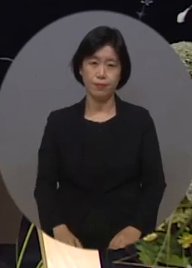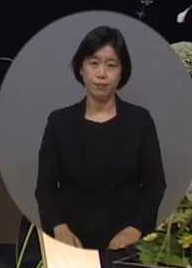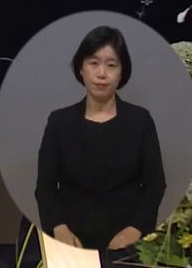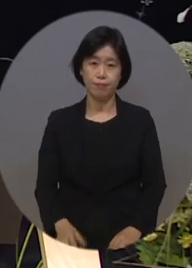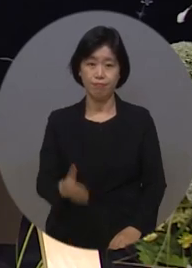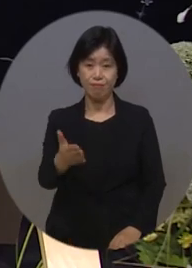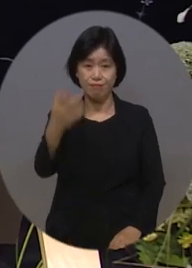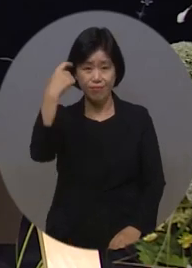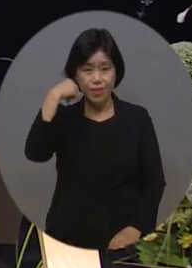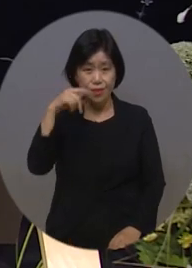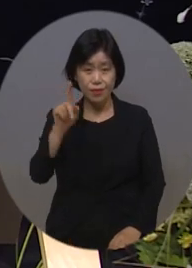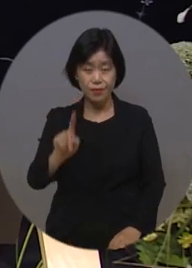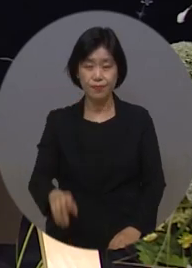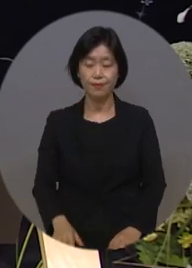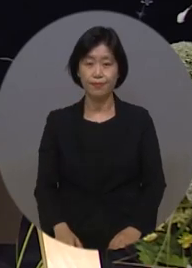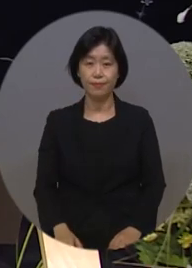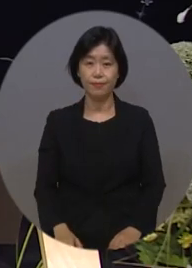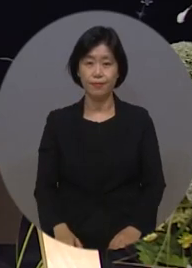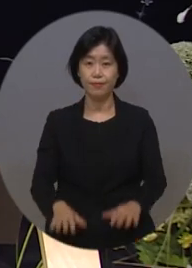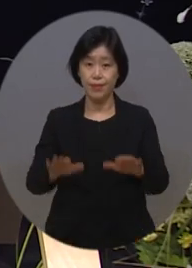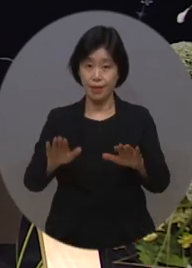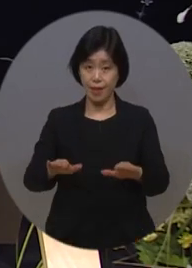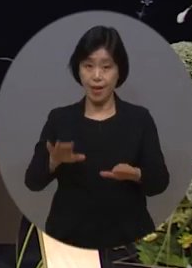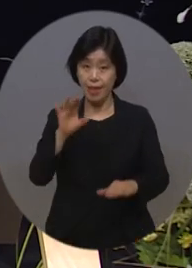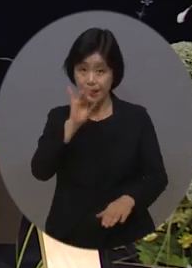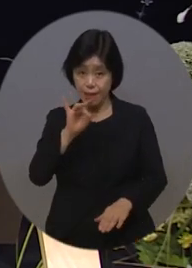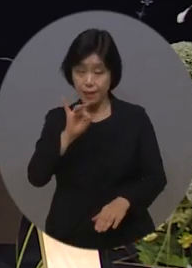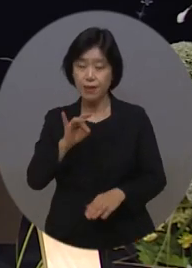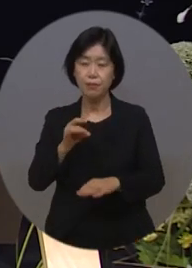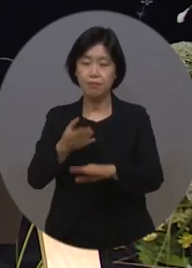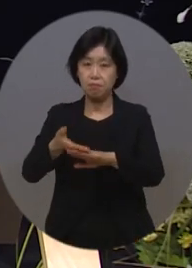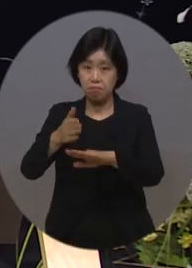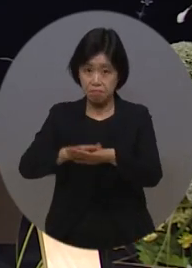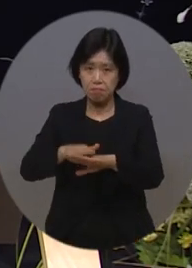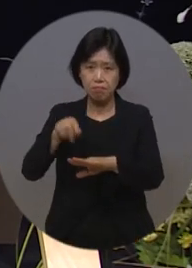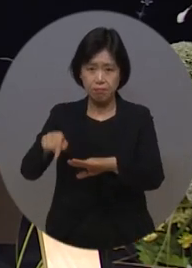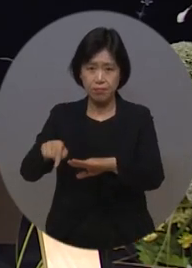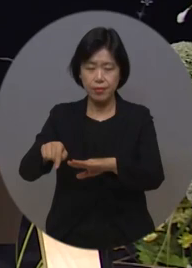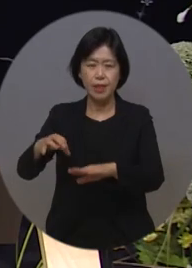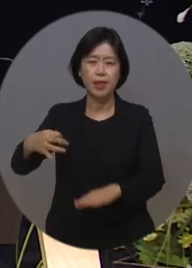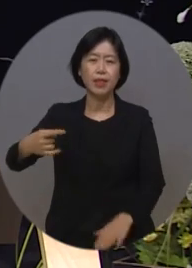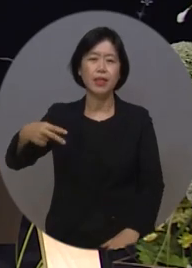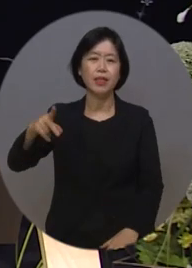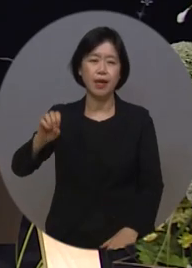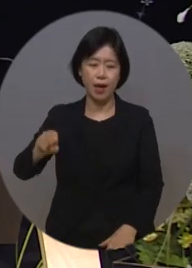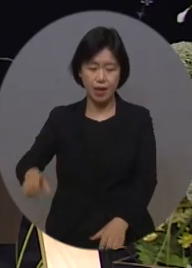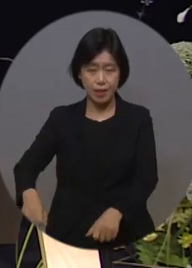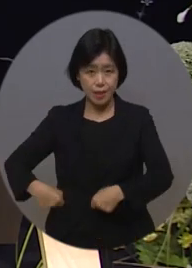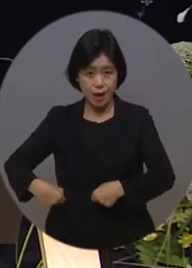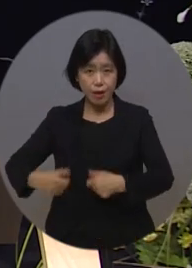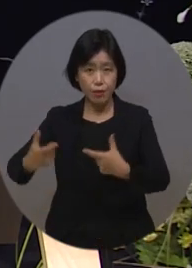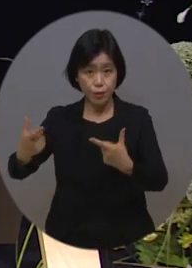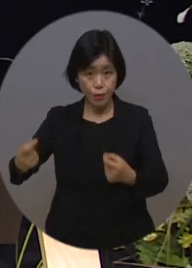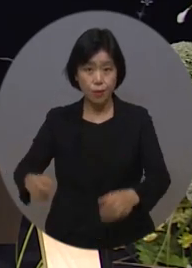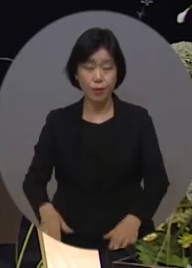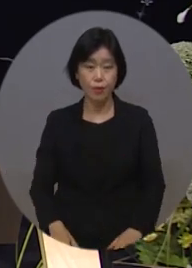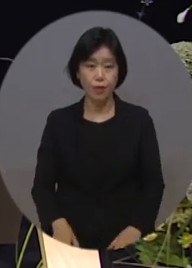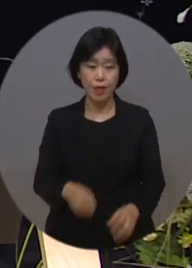어떻습니까? 이제 스타킹이 의상이며 스타킹이 사람을 중안한다는 시인의